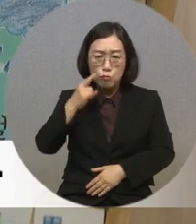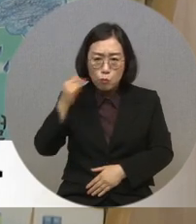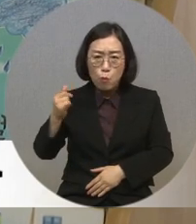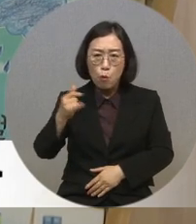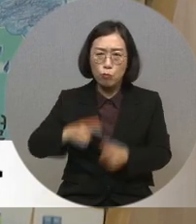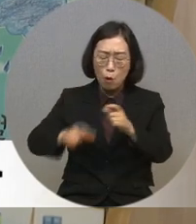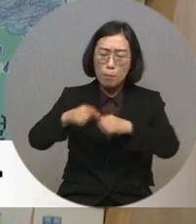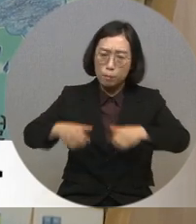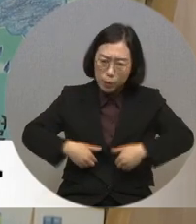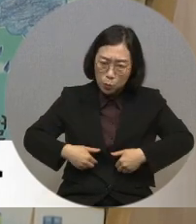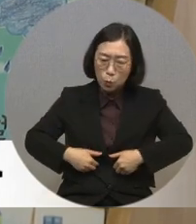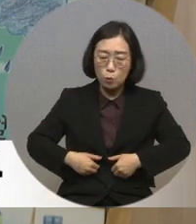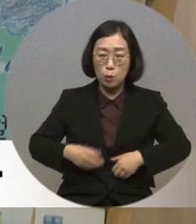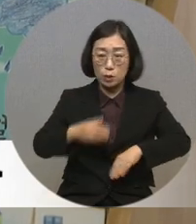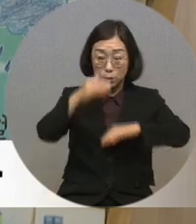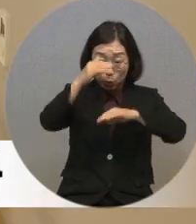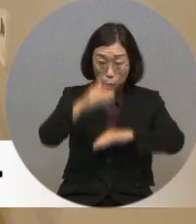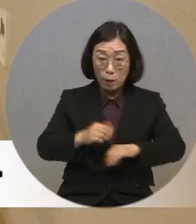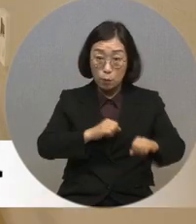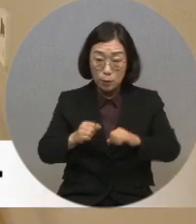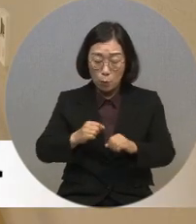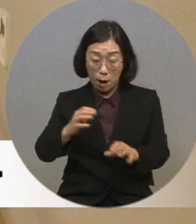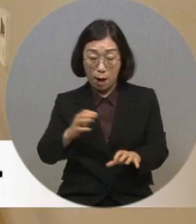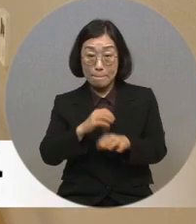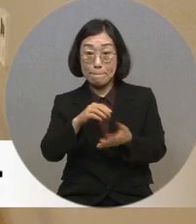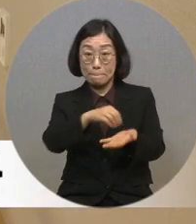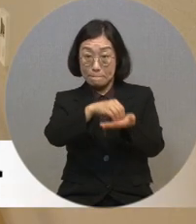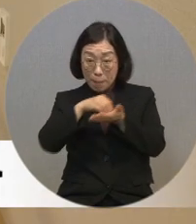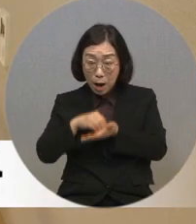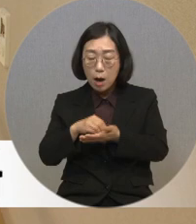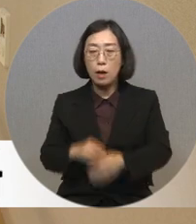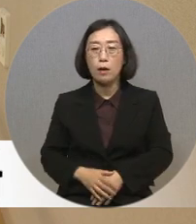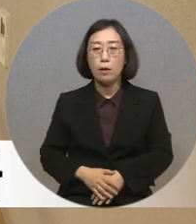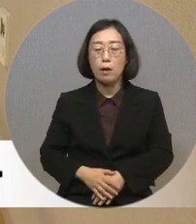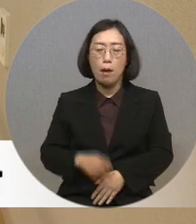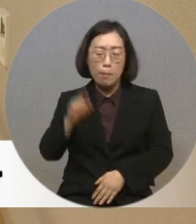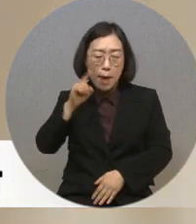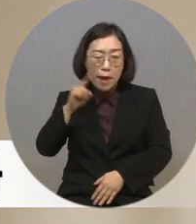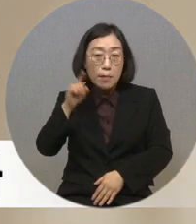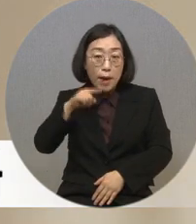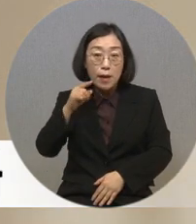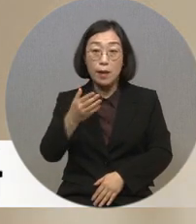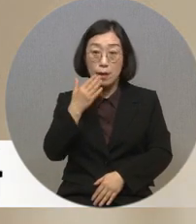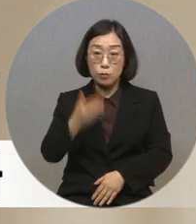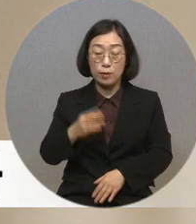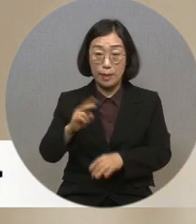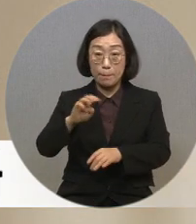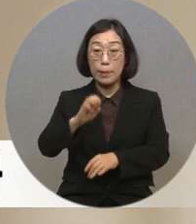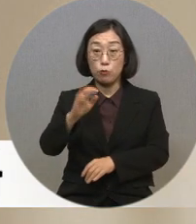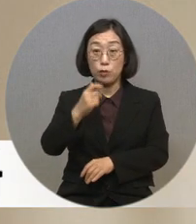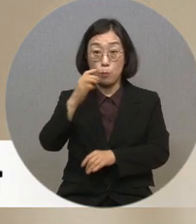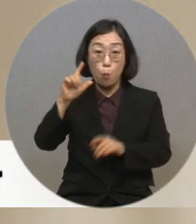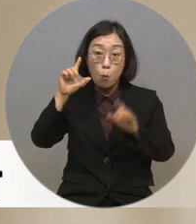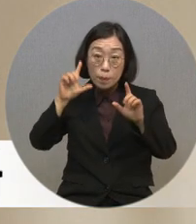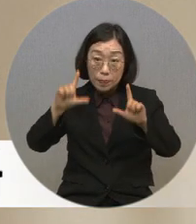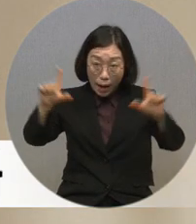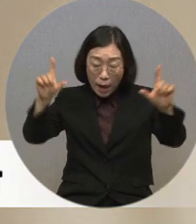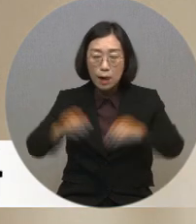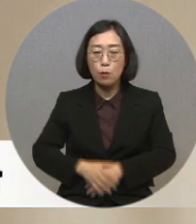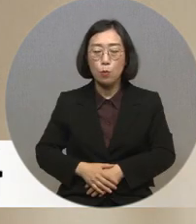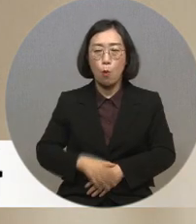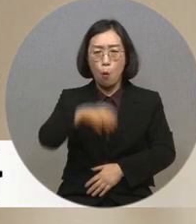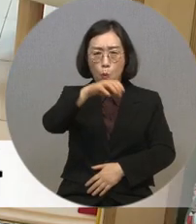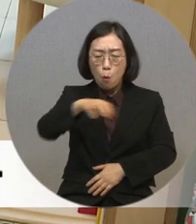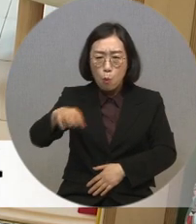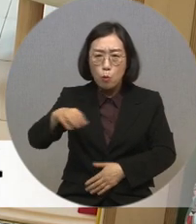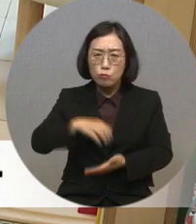그간의 성과를 바탕으로 365 열린 어린이 집과 서울형 주말 어린이 집을 올해 각각 여섯 개소 11개소를